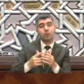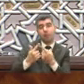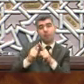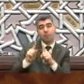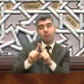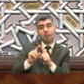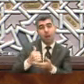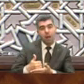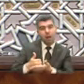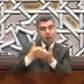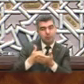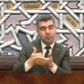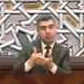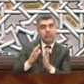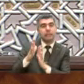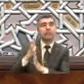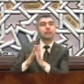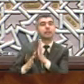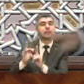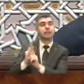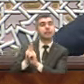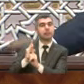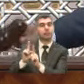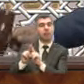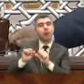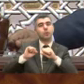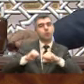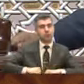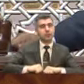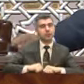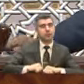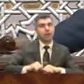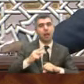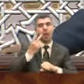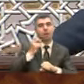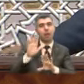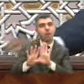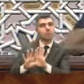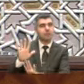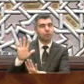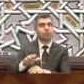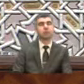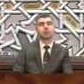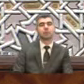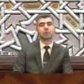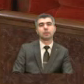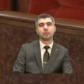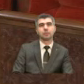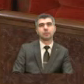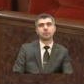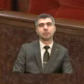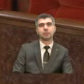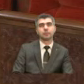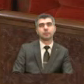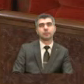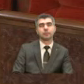عن فقدان الشغل كان مطلب تاريخي وتم الاستجابة له ودخل حيز التنفيذ في سنة 2015. السادة النواب من فضلكم.